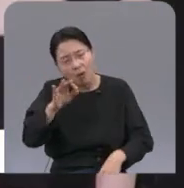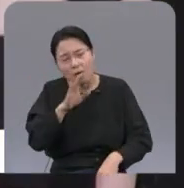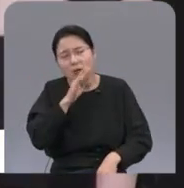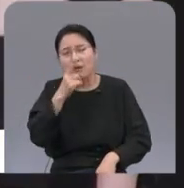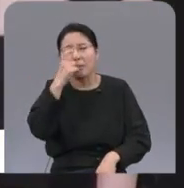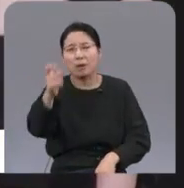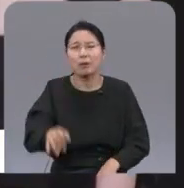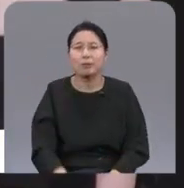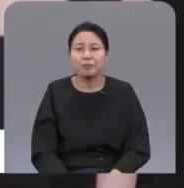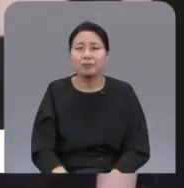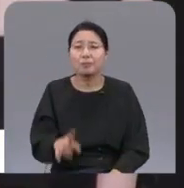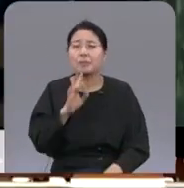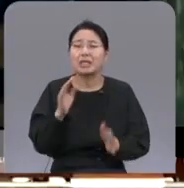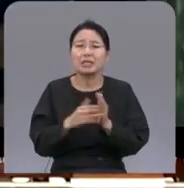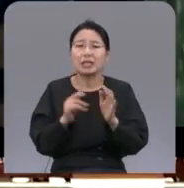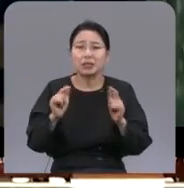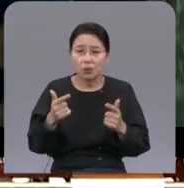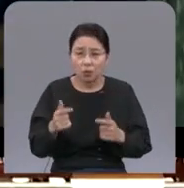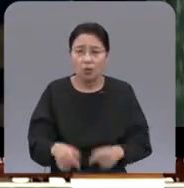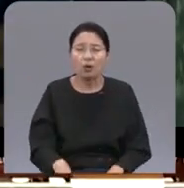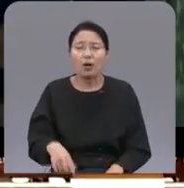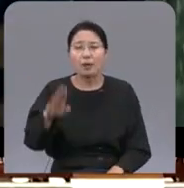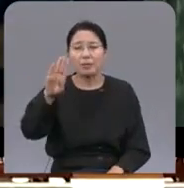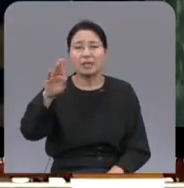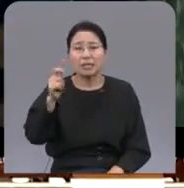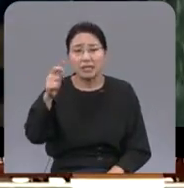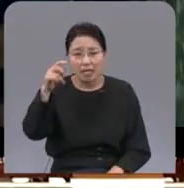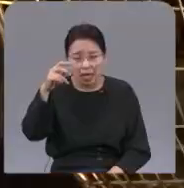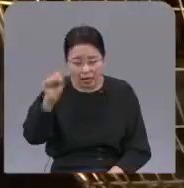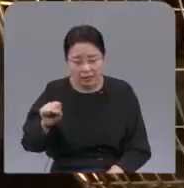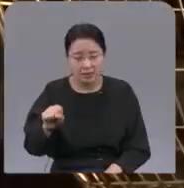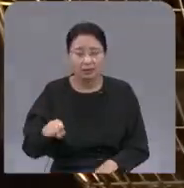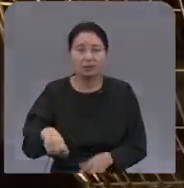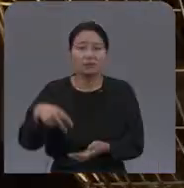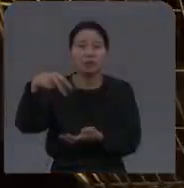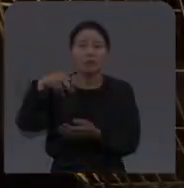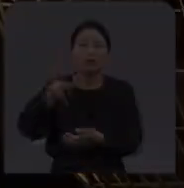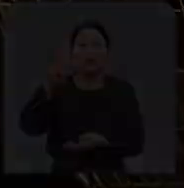des jeunes du monde entier et constitue l'avant-garde de la diplomatie culturelle